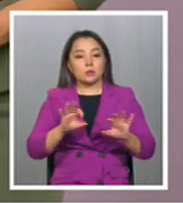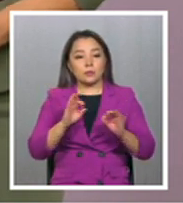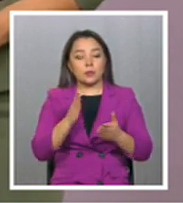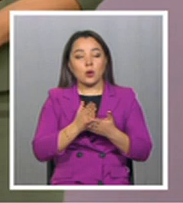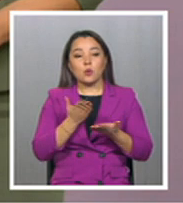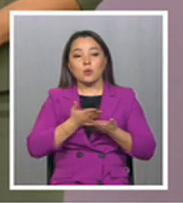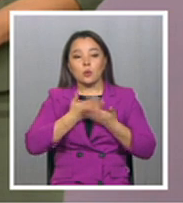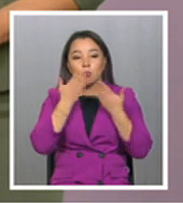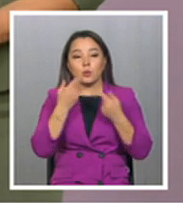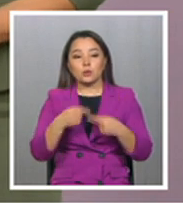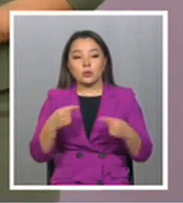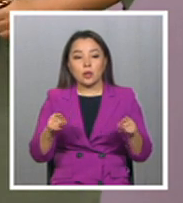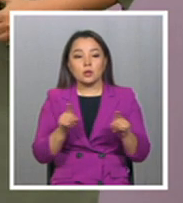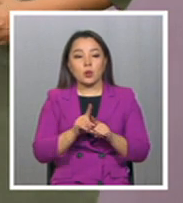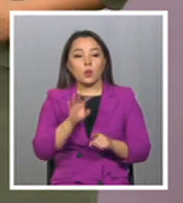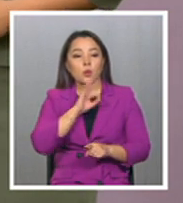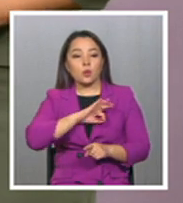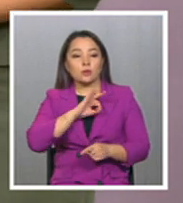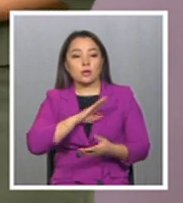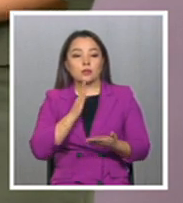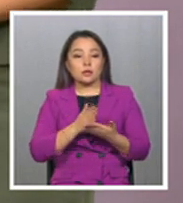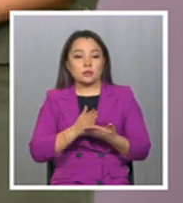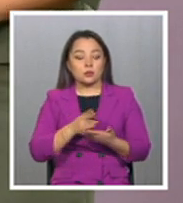оқудың түрлерін қолданасыңдар.